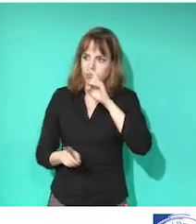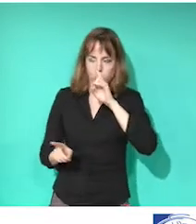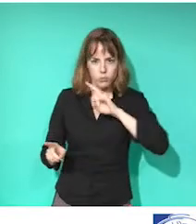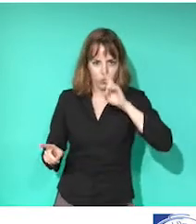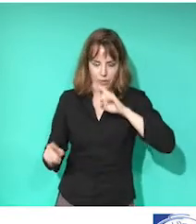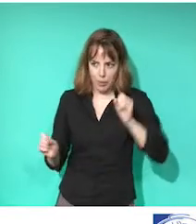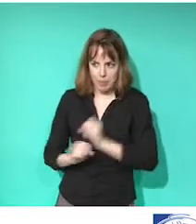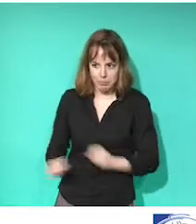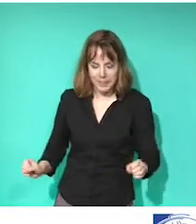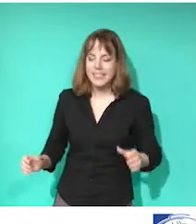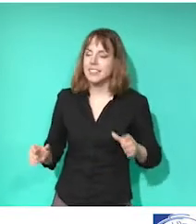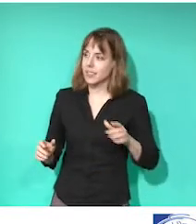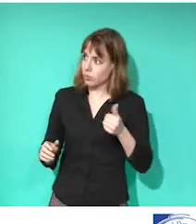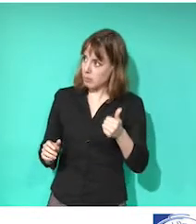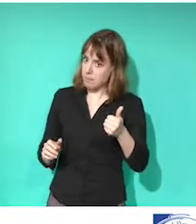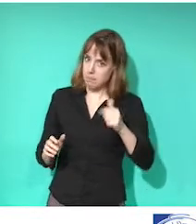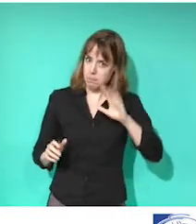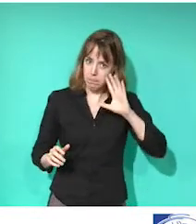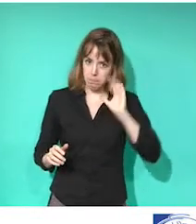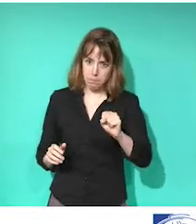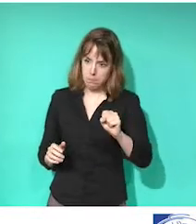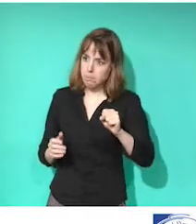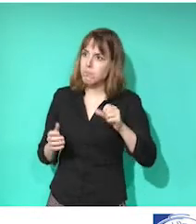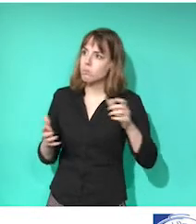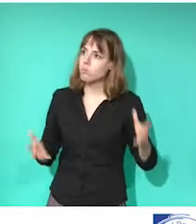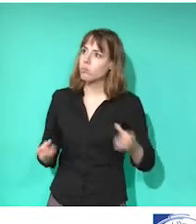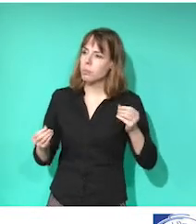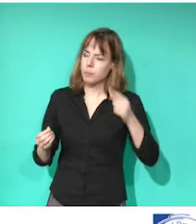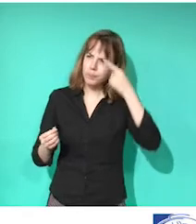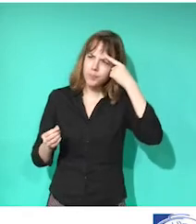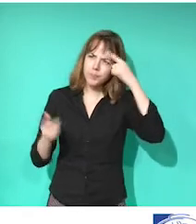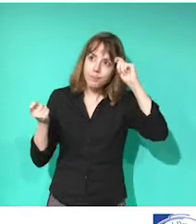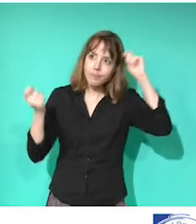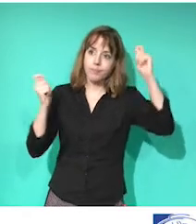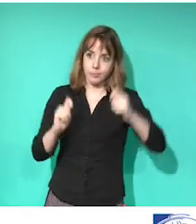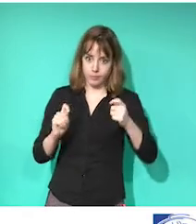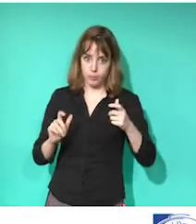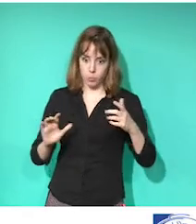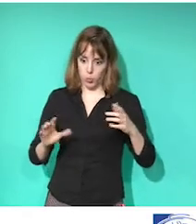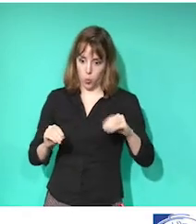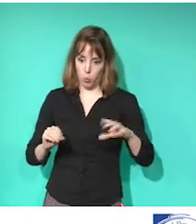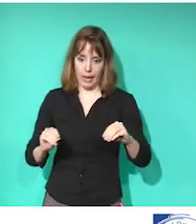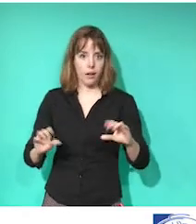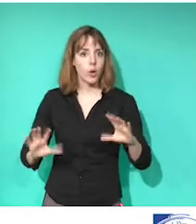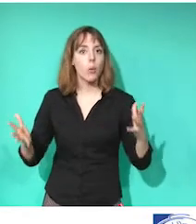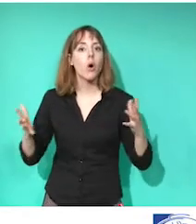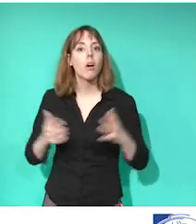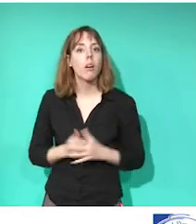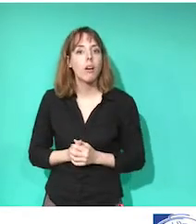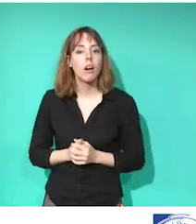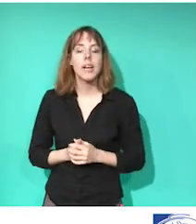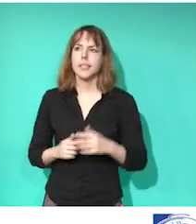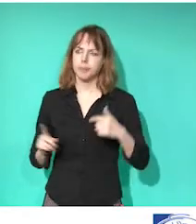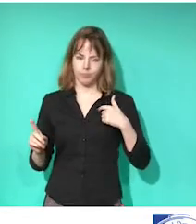Et quelles bonnes pratiques vous avez pu identifier, quel changement de mentalité, en quelque sorte ? Alors, moi, j'ai pu